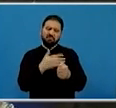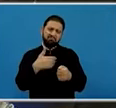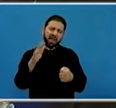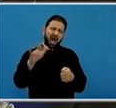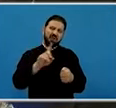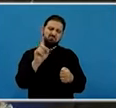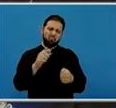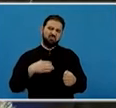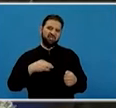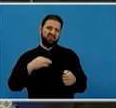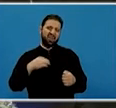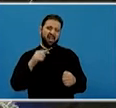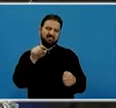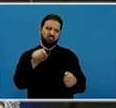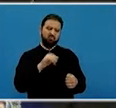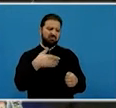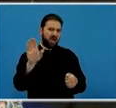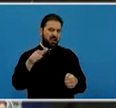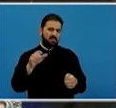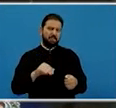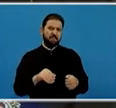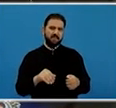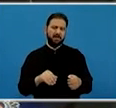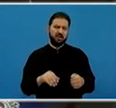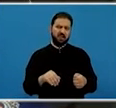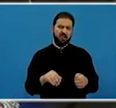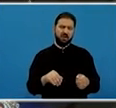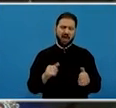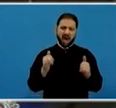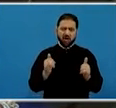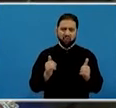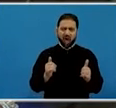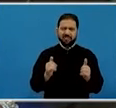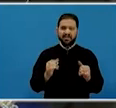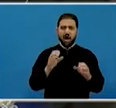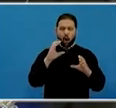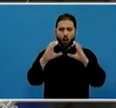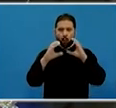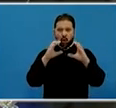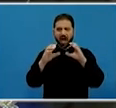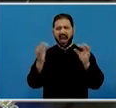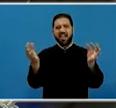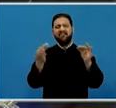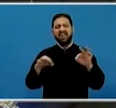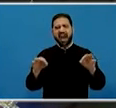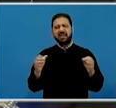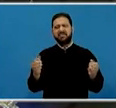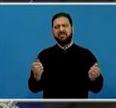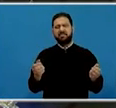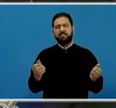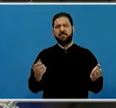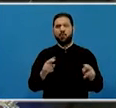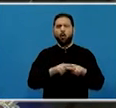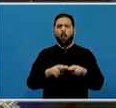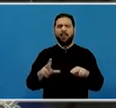probleme foarte mari de supraviețuire și de conviețuire, pe când această comunicare firească care exista în lumea satului de